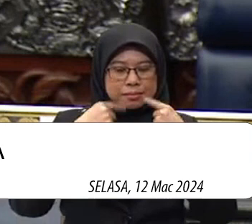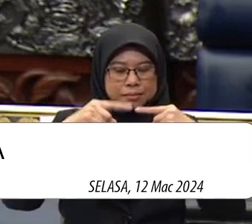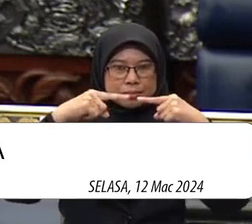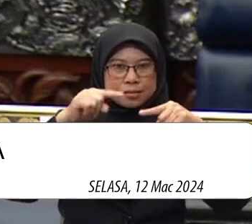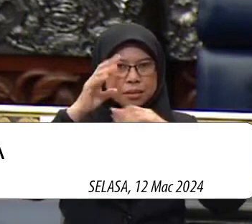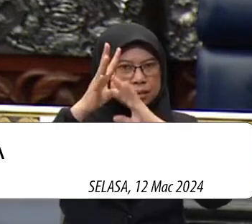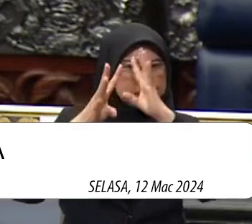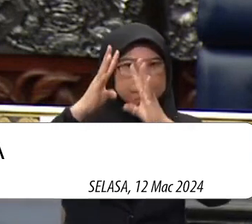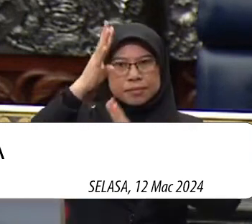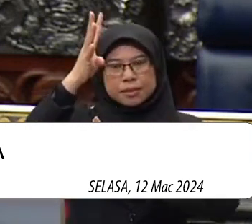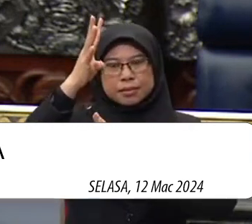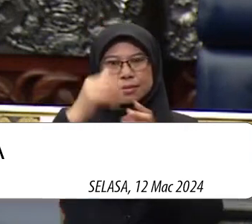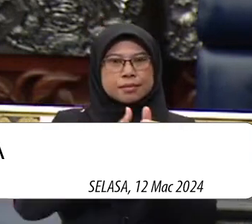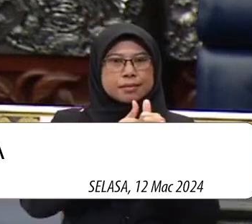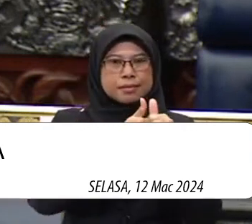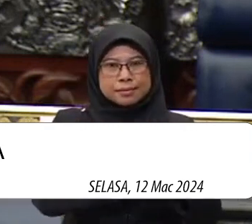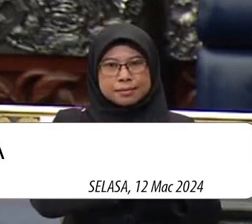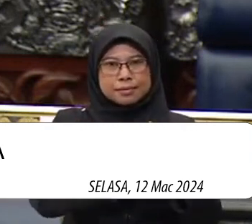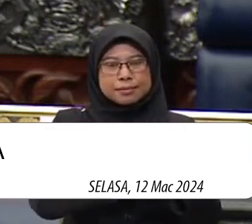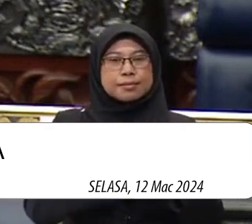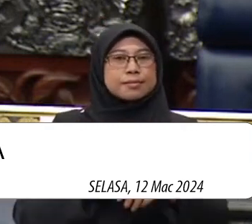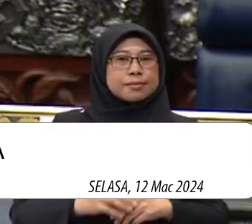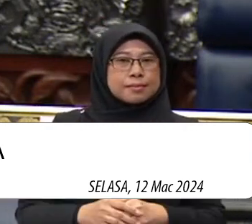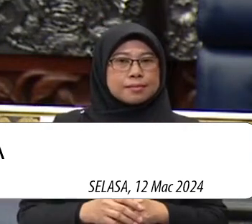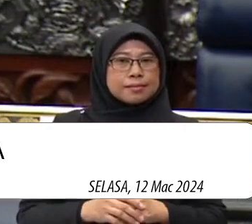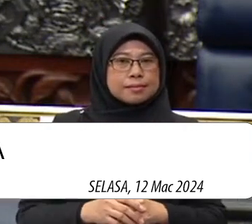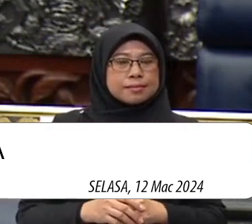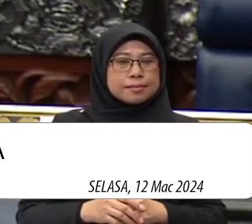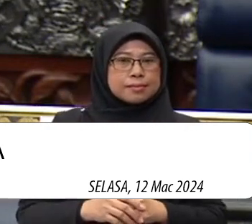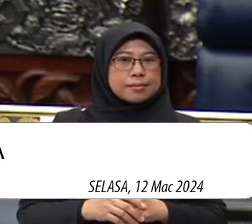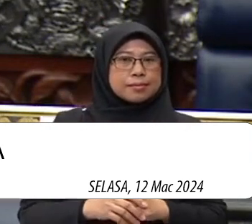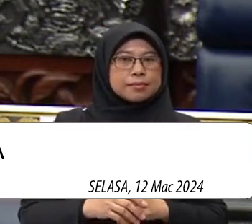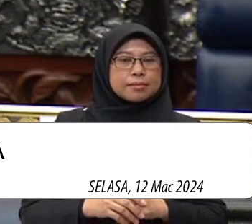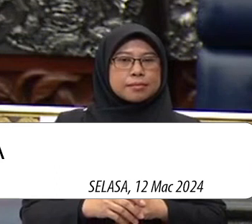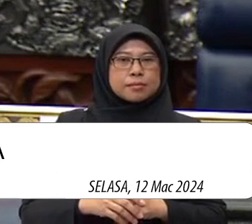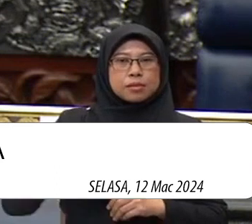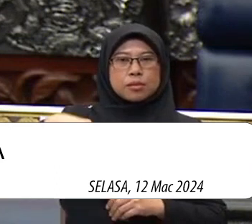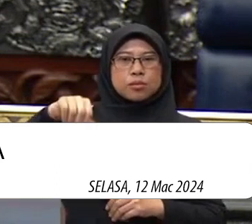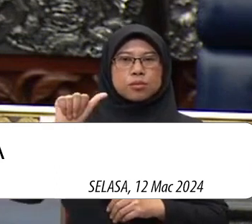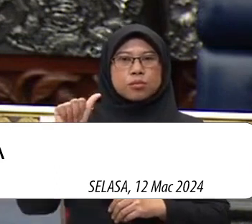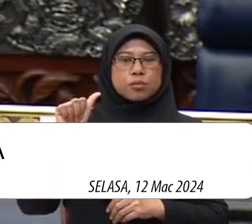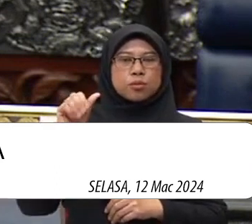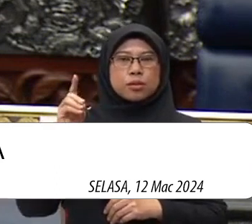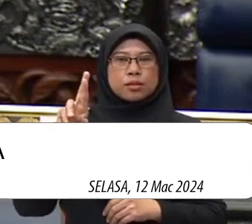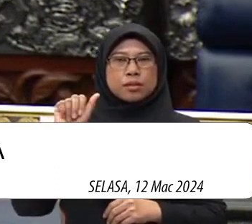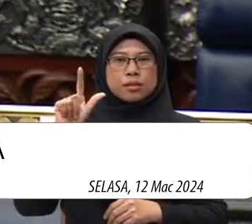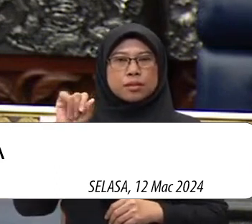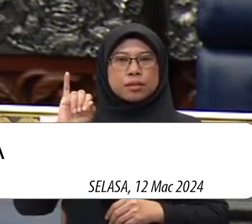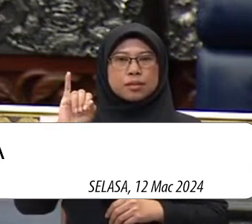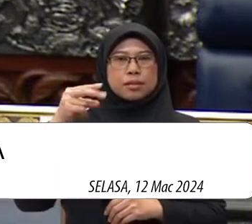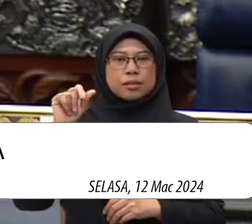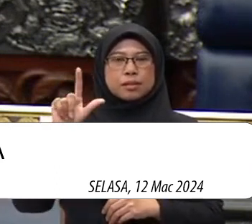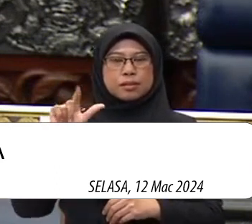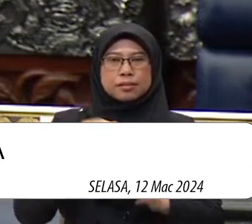inovatif berdasarkan kerangka quadrahelic iaitu gabungan kerjasama